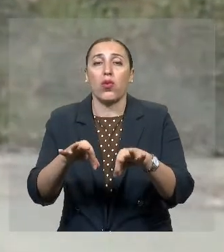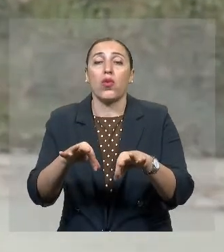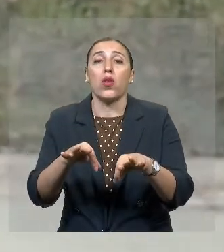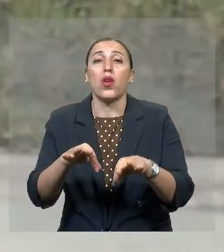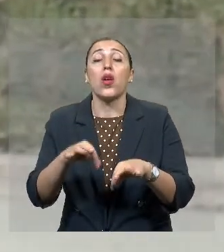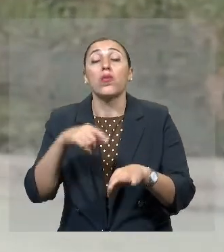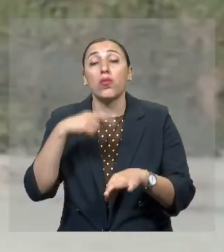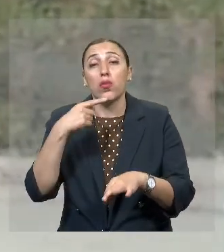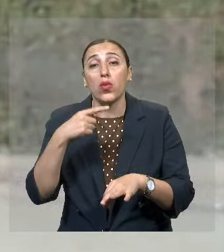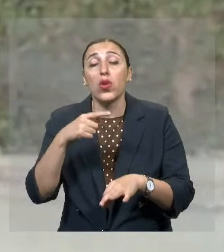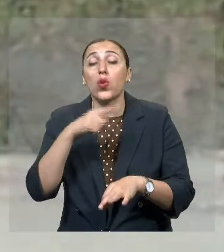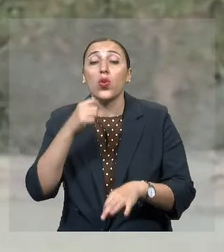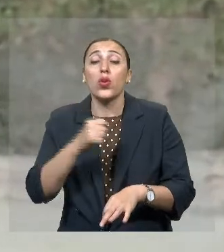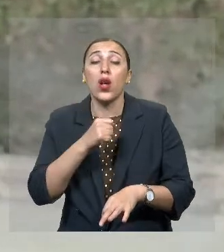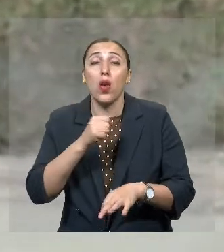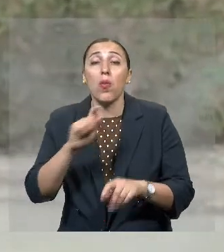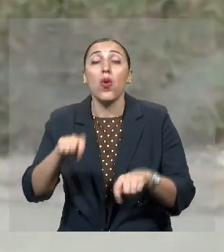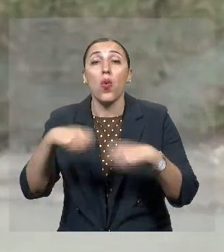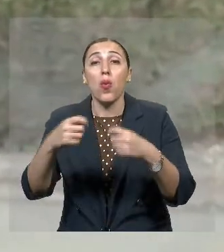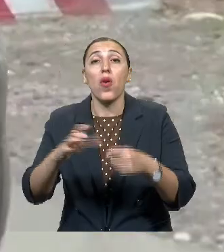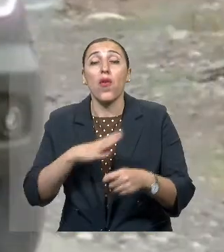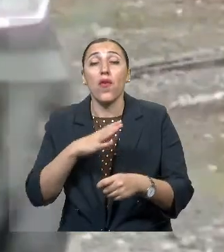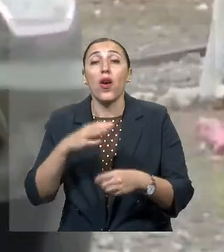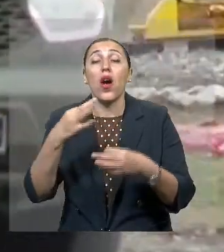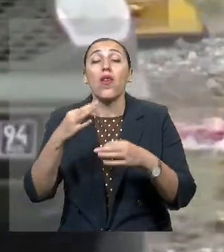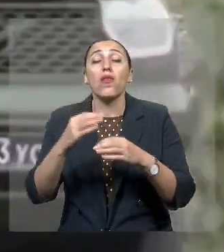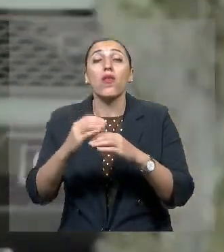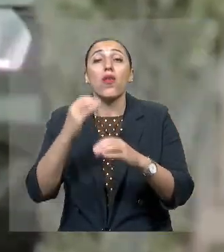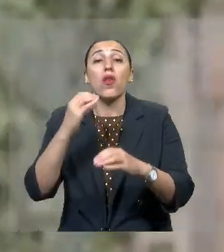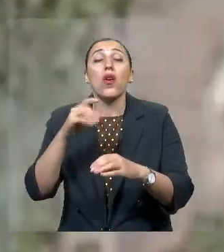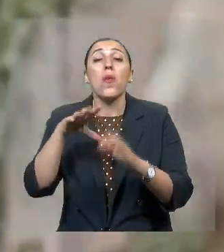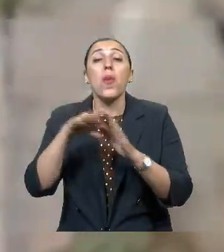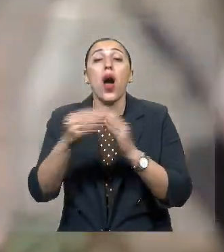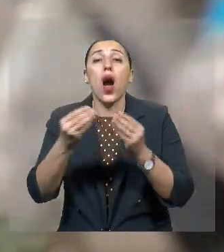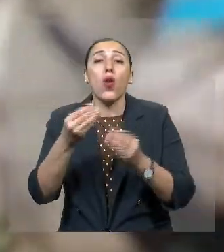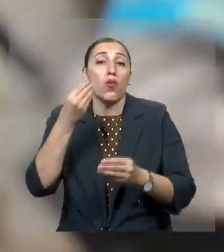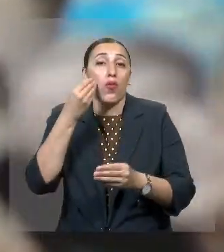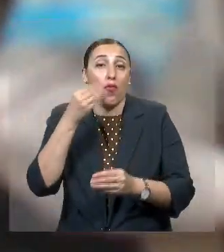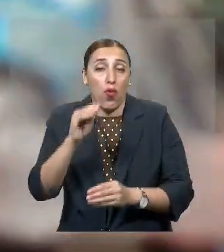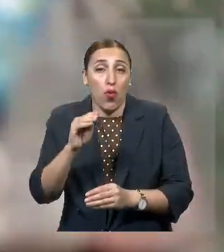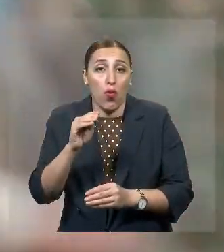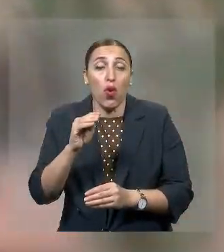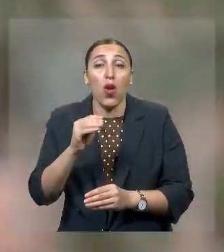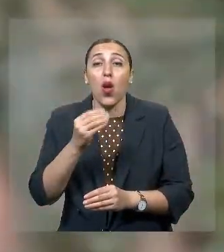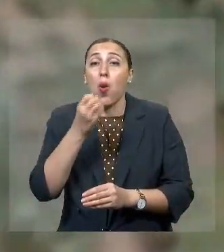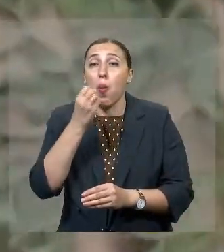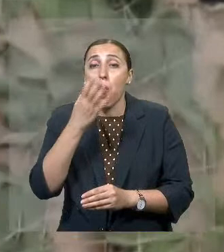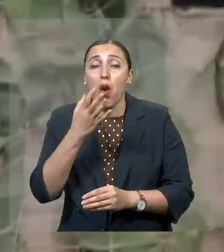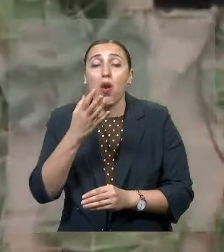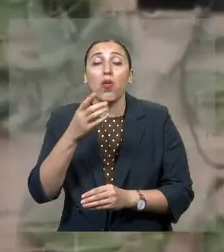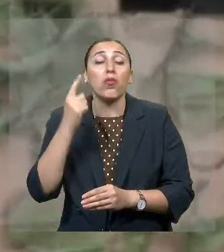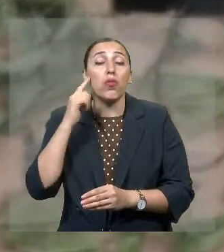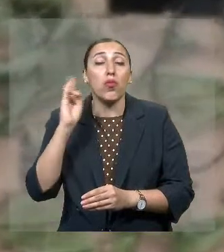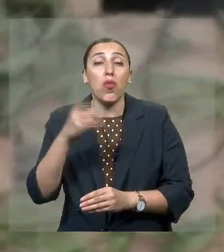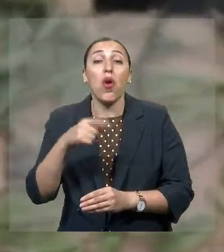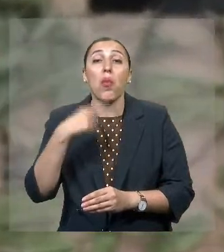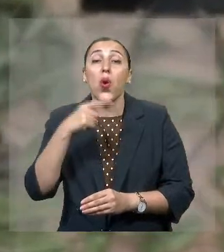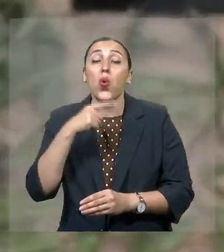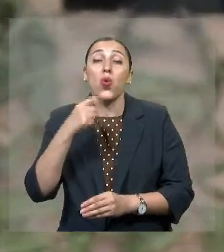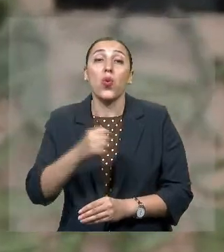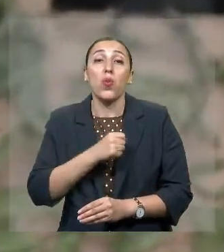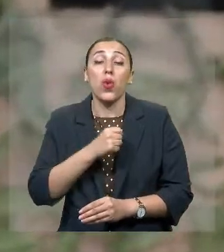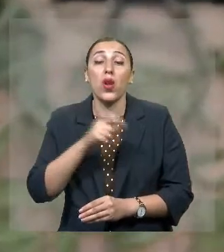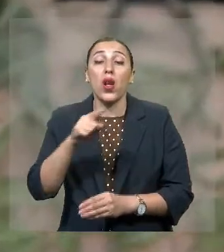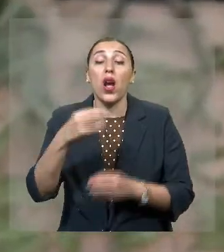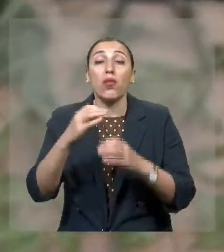որ խաղապահներին են փոխանցել առաքվող բեռի որակի հավաստագիր։ Բաքվի լուրերում ահազանգ կա, թե ռուս խաղապահները